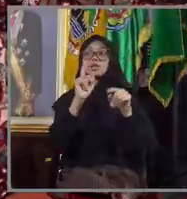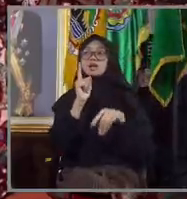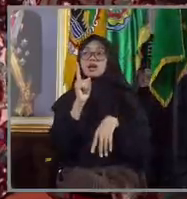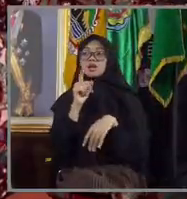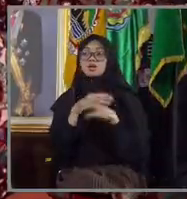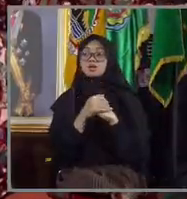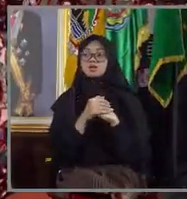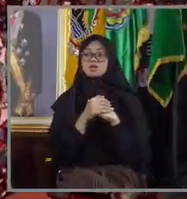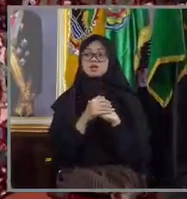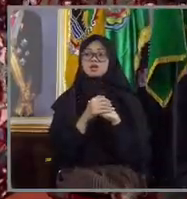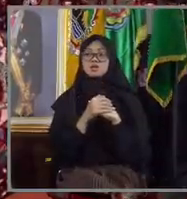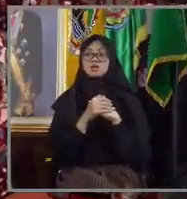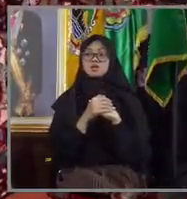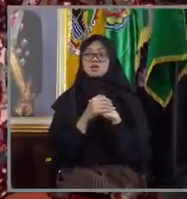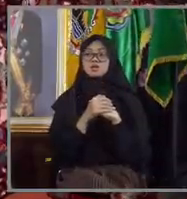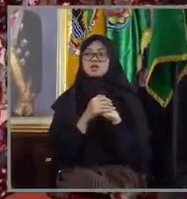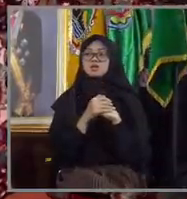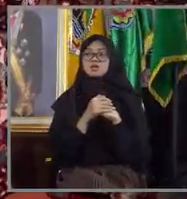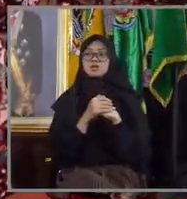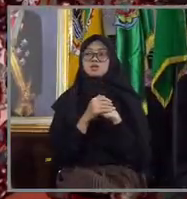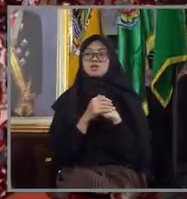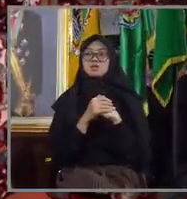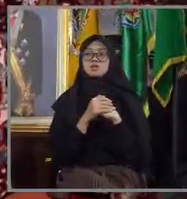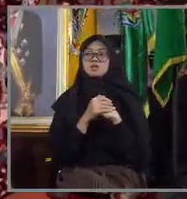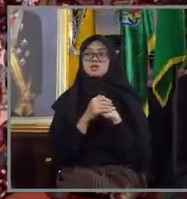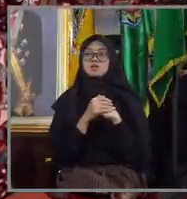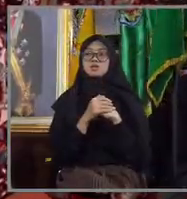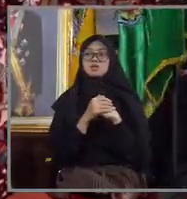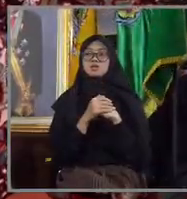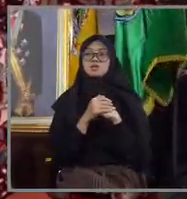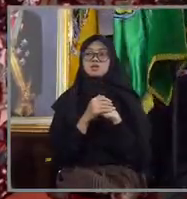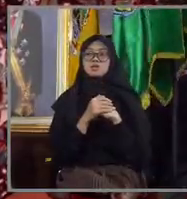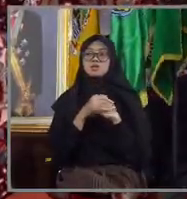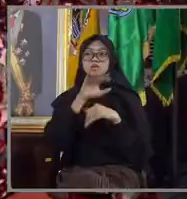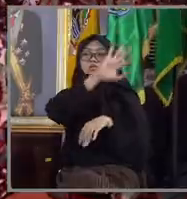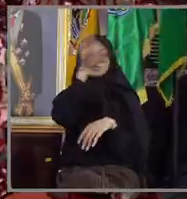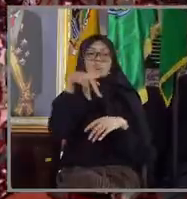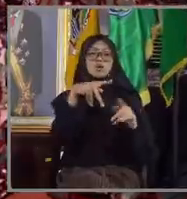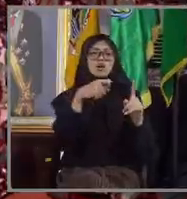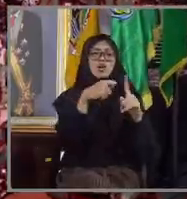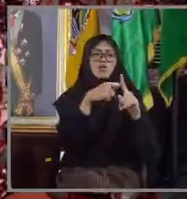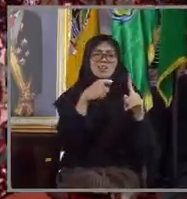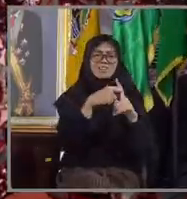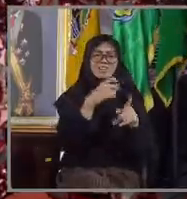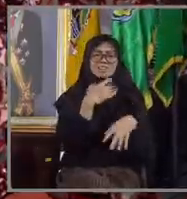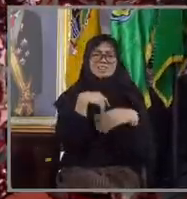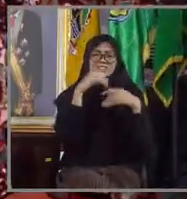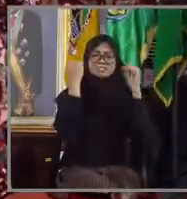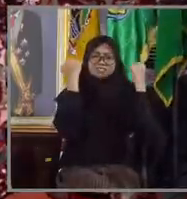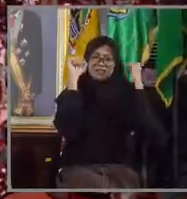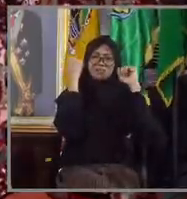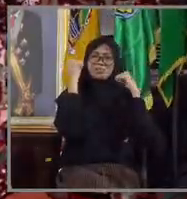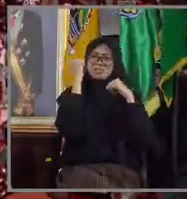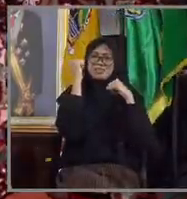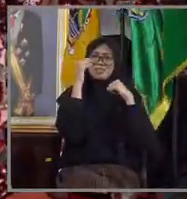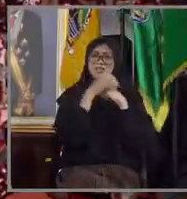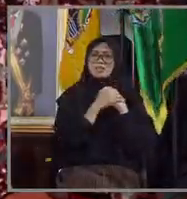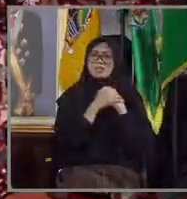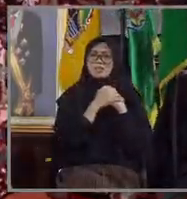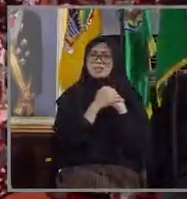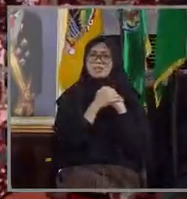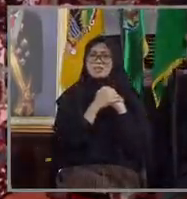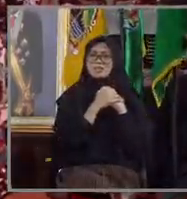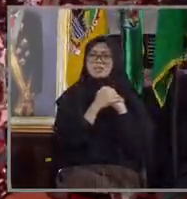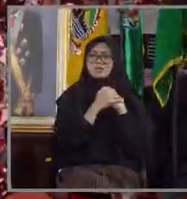belum ada apa Gubernur Harus melihat mengadakan seluruhnya disetiap Kabupaten enggak kuat berani kita blak-blakan daripada kita seperti